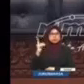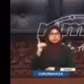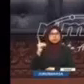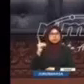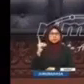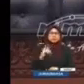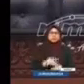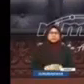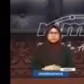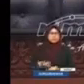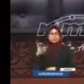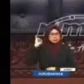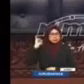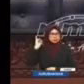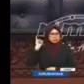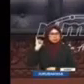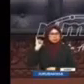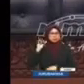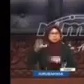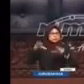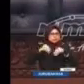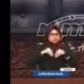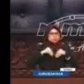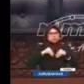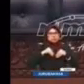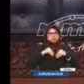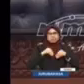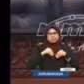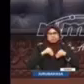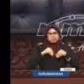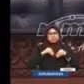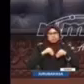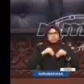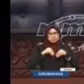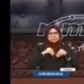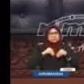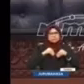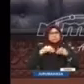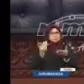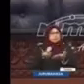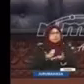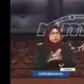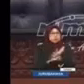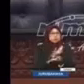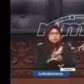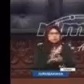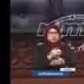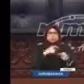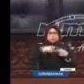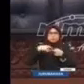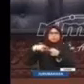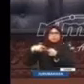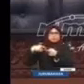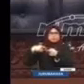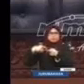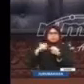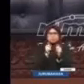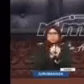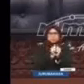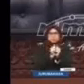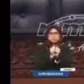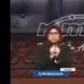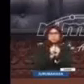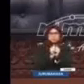di semalam kita menerima Ada apa yang dipertua menerima satu statude baru yang mana berkaitan rapat juga dengan